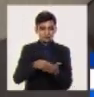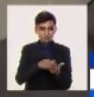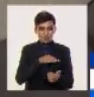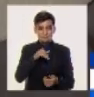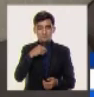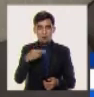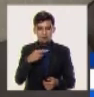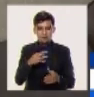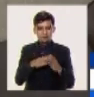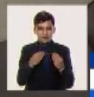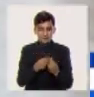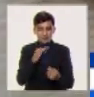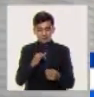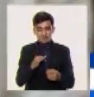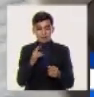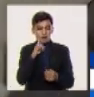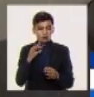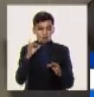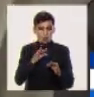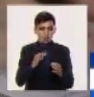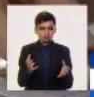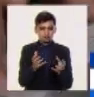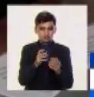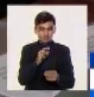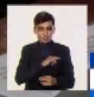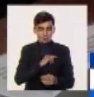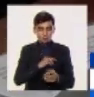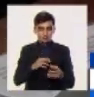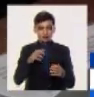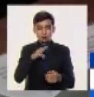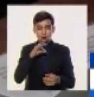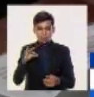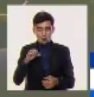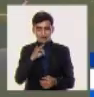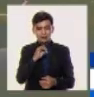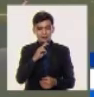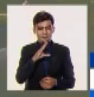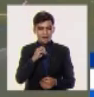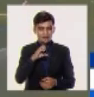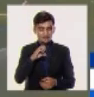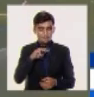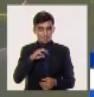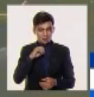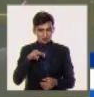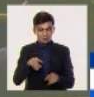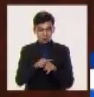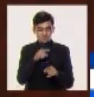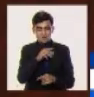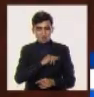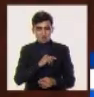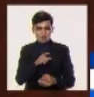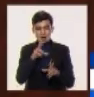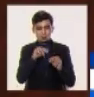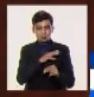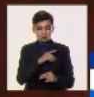в фонд «Отбасы мен жастарды қолдау қоры», который работает совместно с ТУО Investment Consulting Agency. Там ей обещали